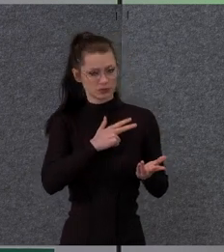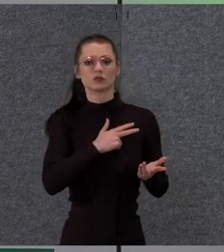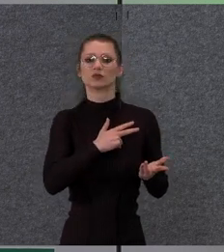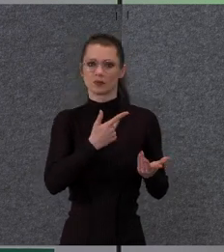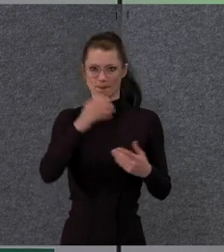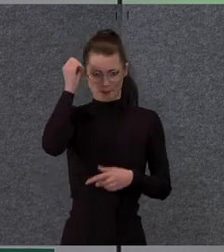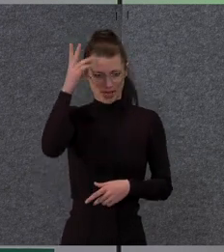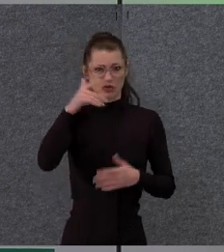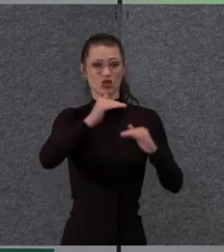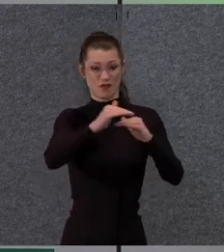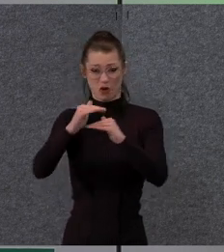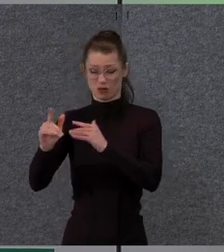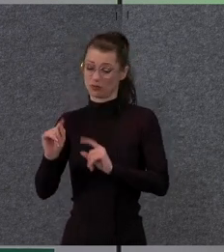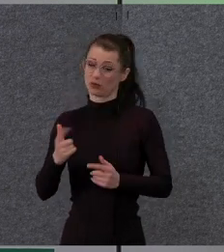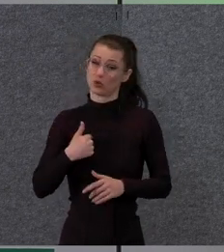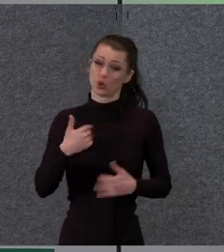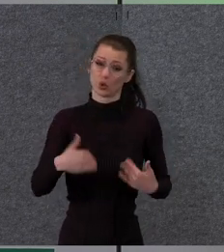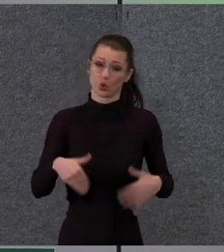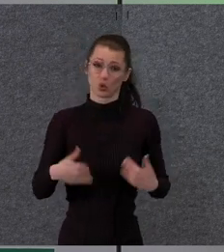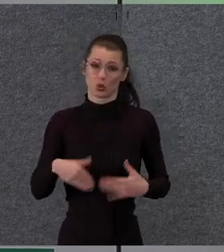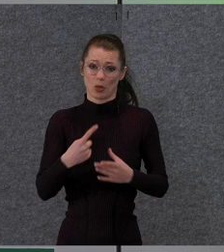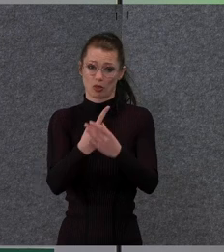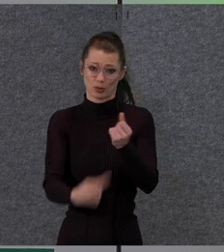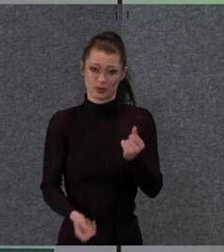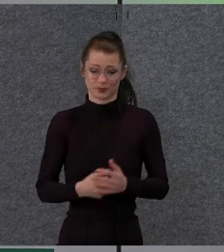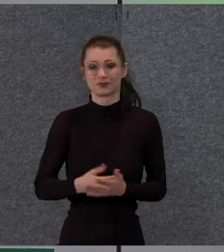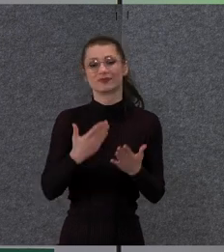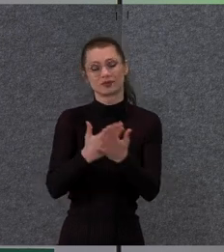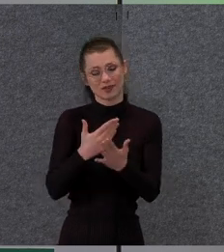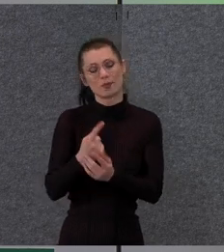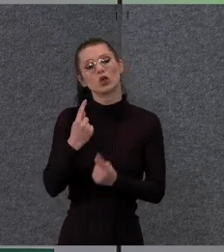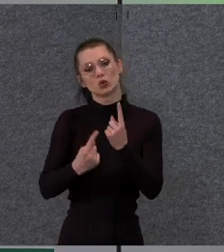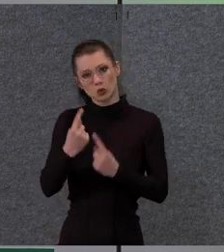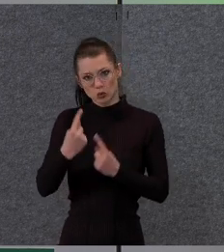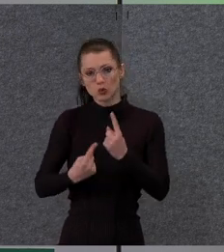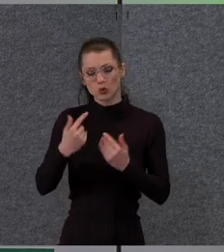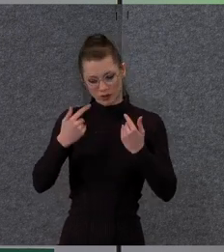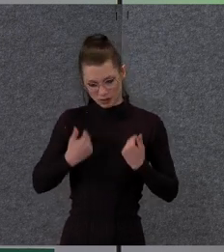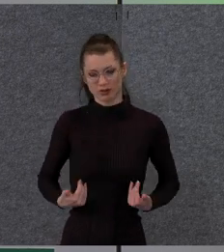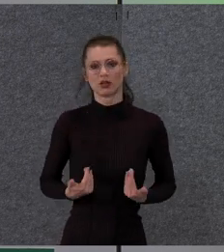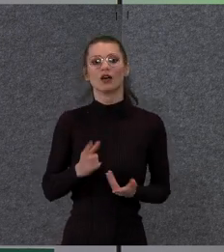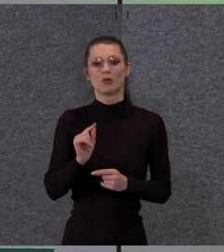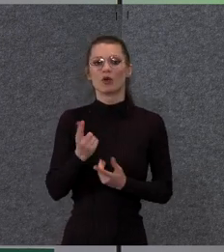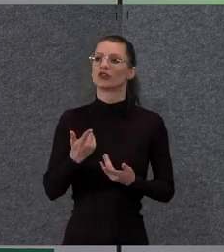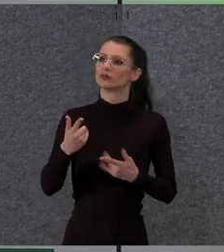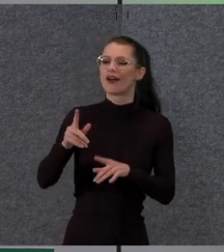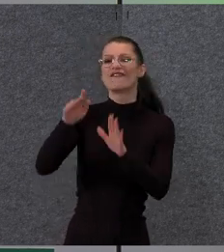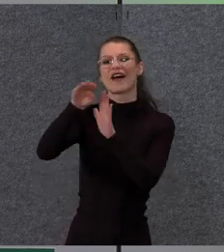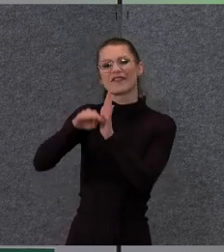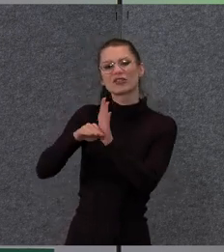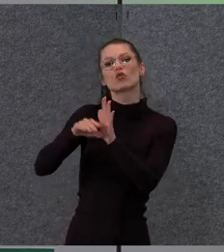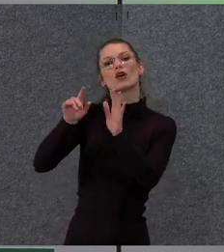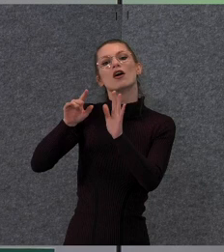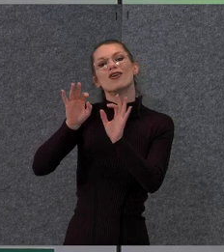schon wirklich verzweifeln. Und deshalb sind wir als Grüne die Garanten auch dafür, für eine Ermöglichungsverfassung für